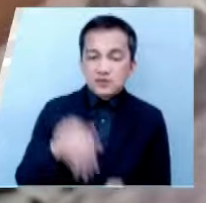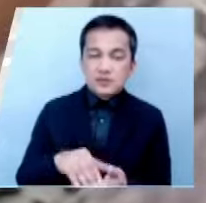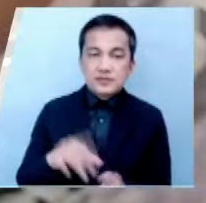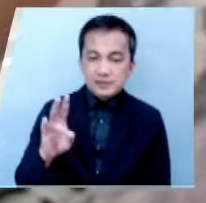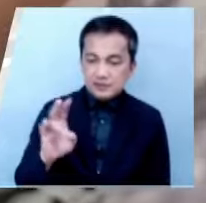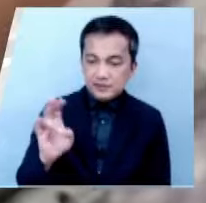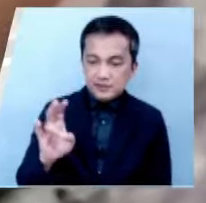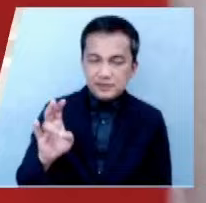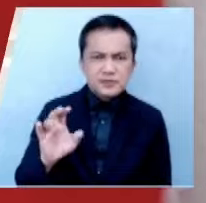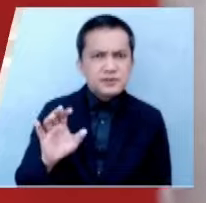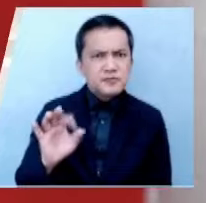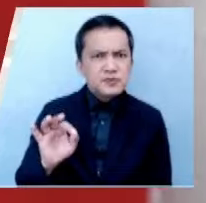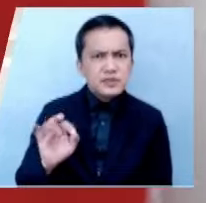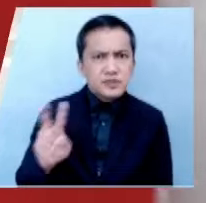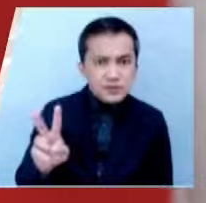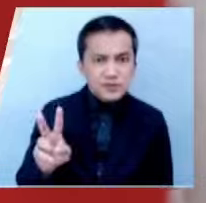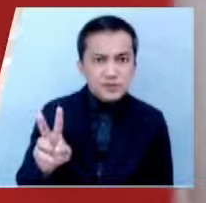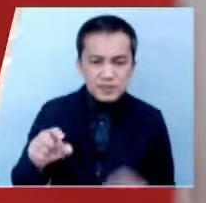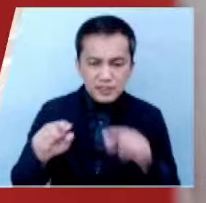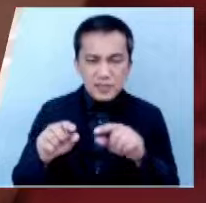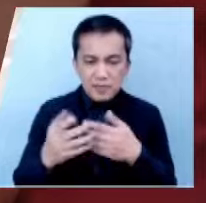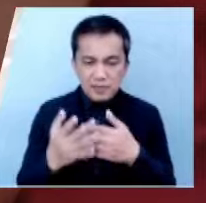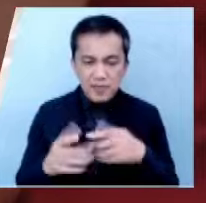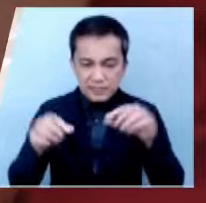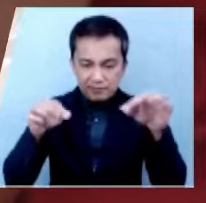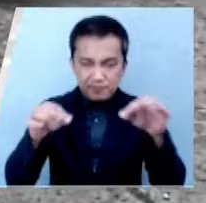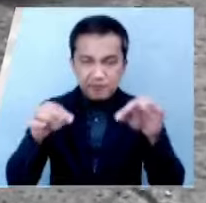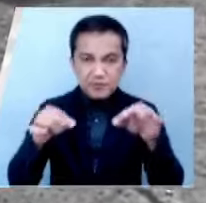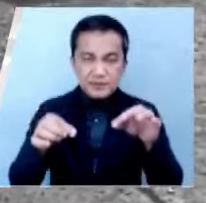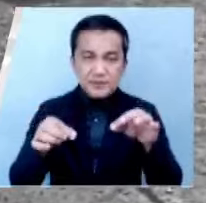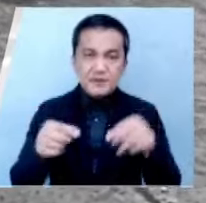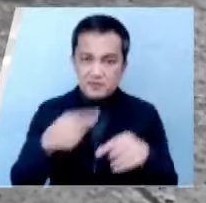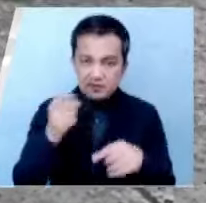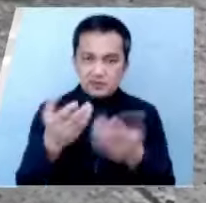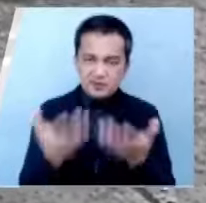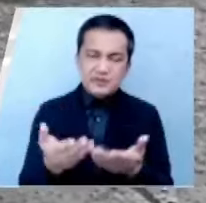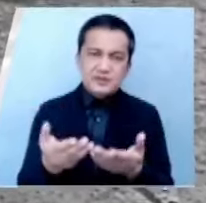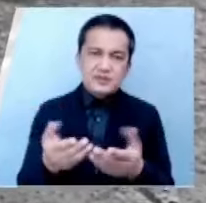1,792 blood bags dahil sa inyong kabayanihan.